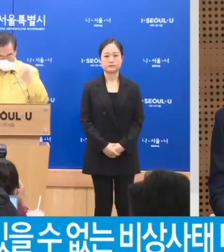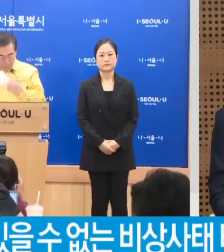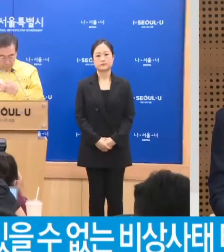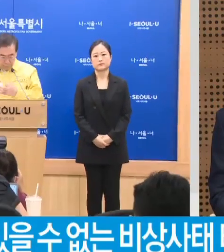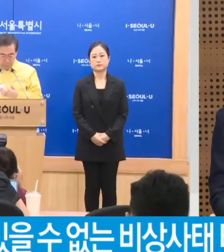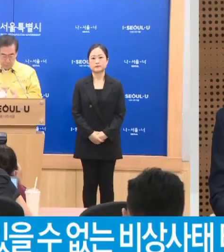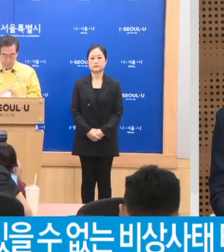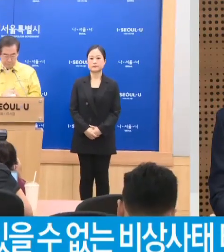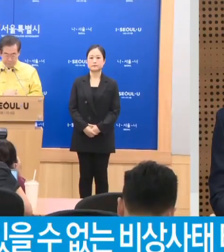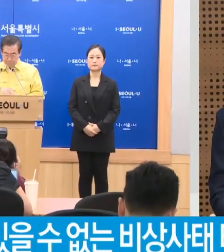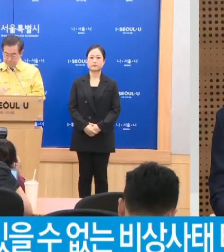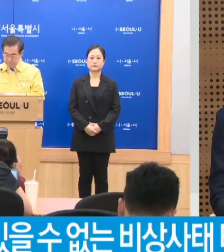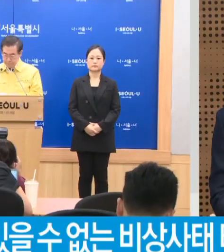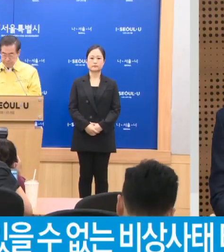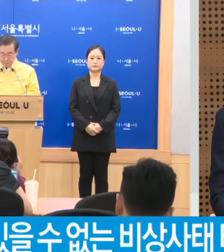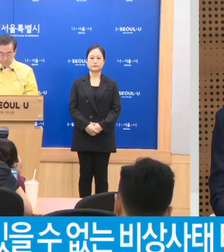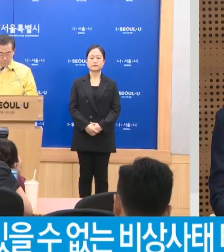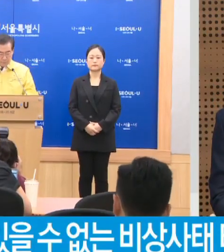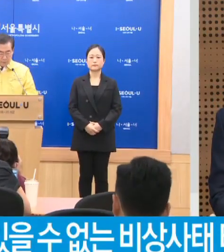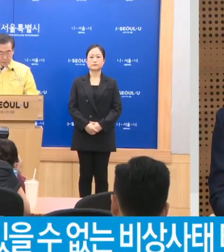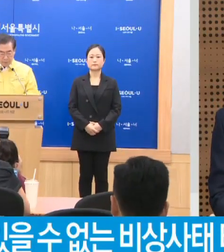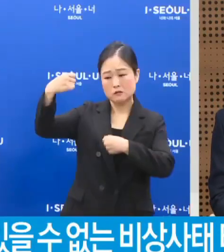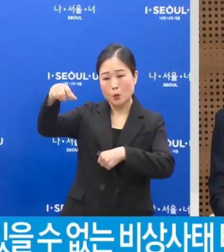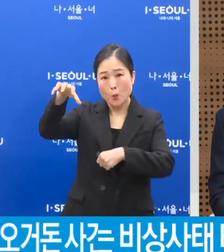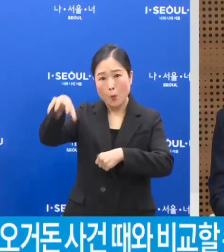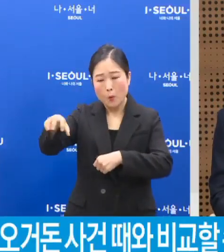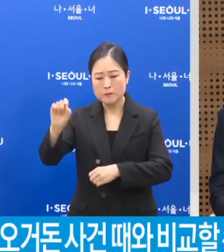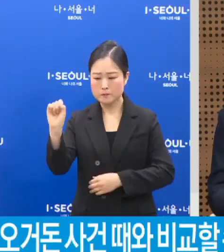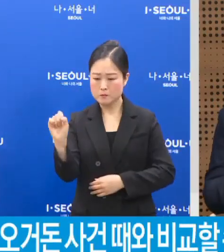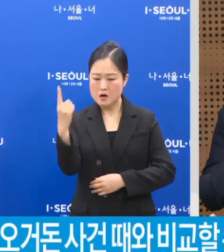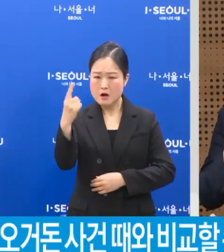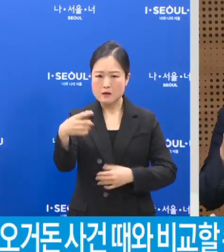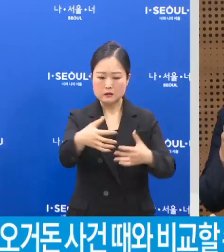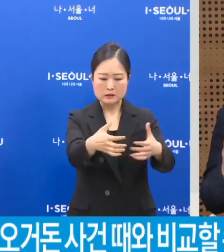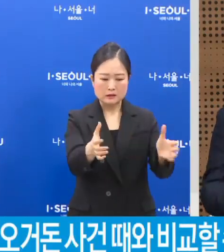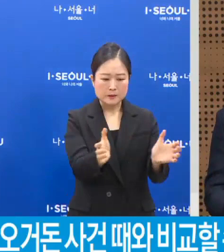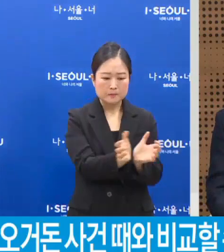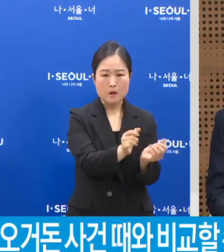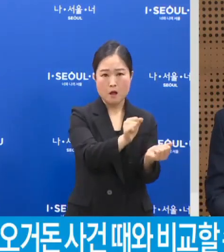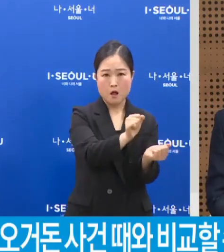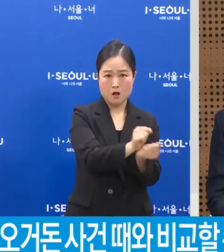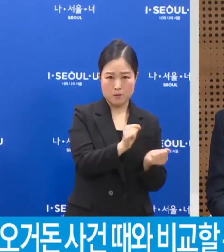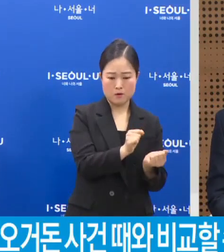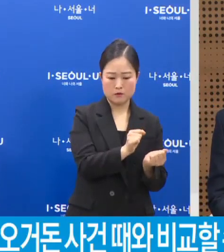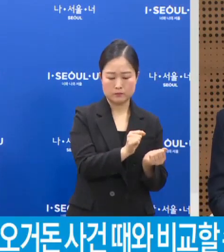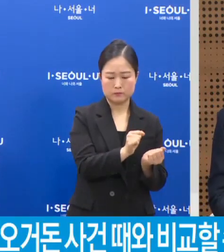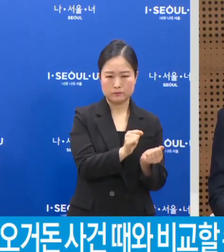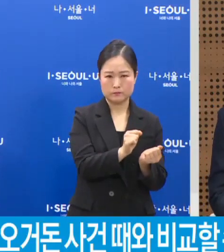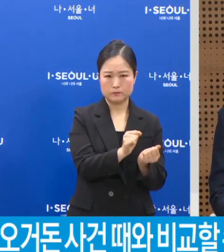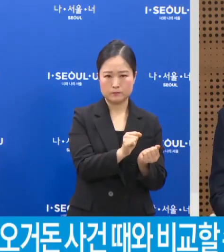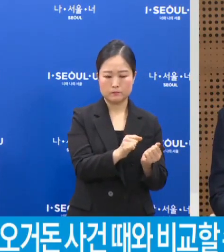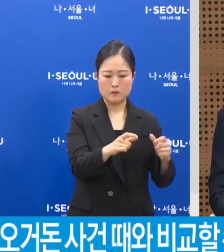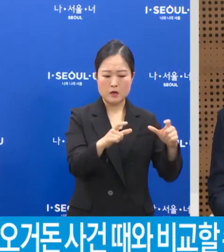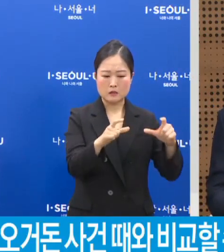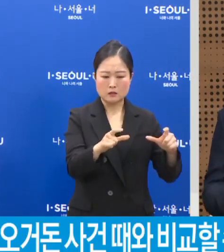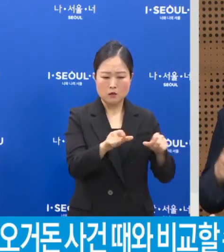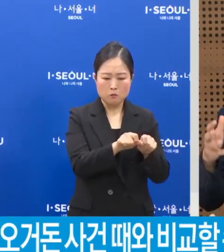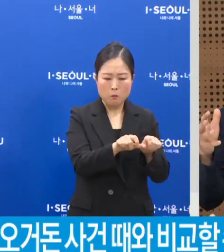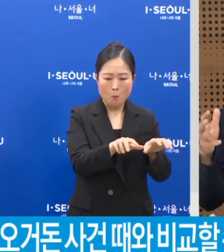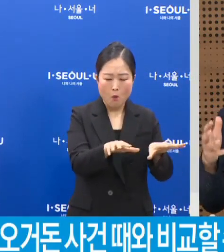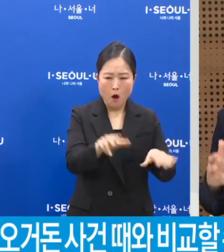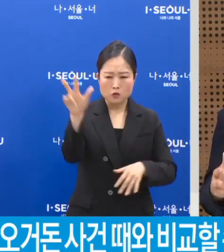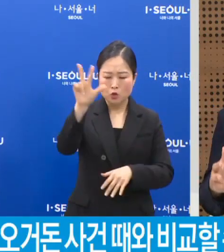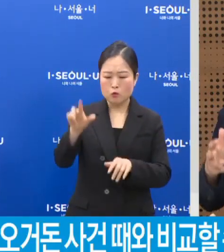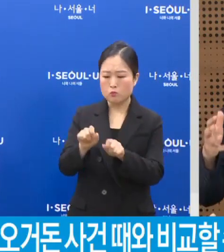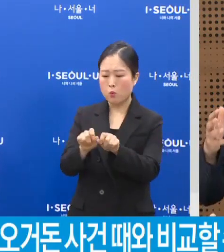같은 경우도 시의장들을 전부 다 또 이번에 또 삭스를 했고 이번에 또 176석을 지금 차지했지 않습니까? 자, 그런 상황에 지금 이제